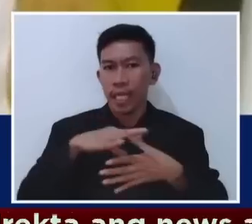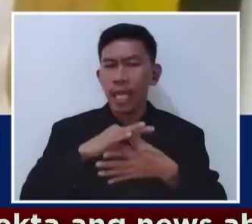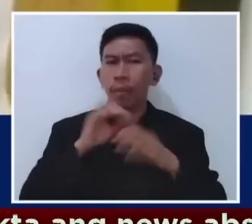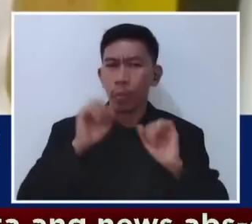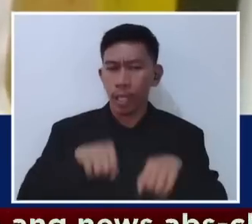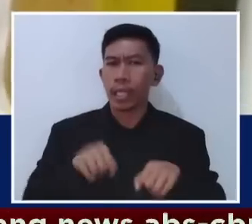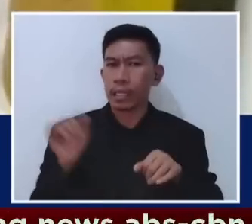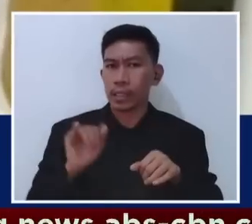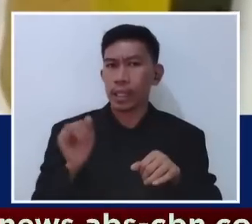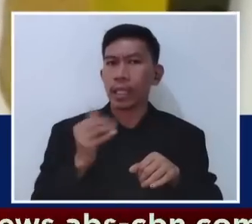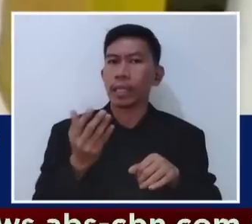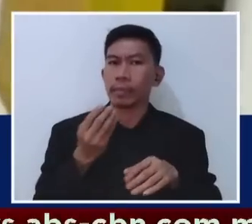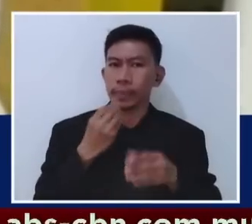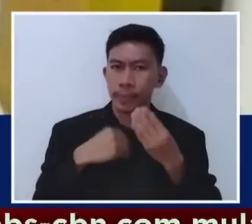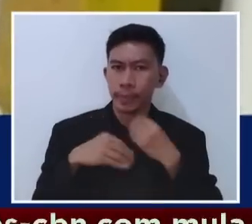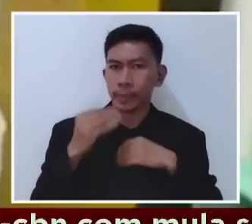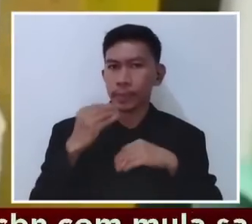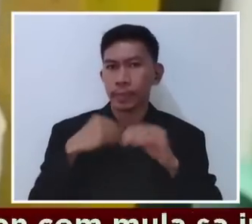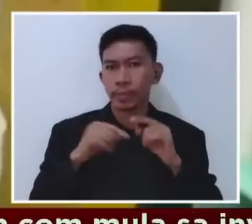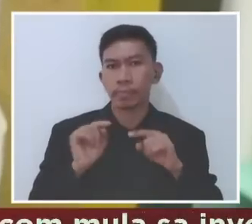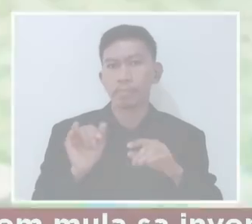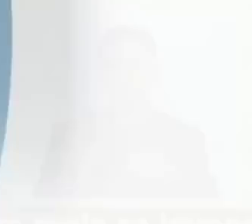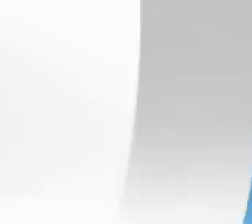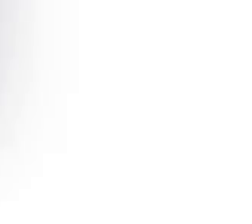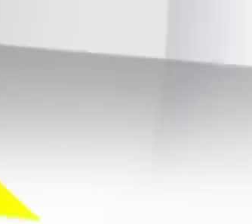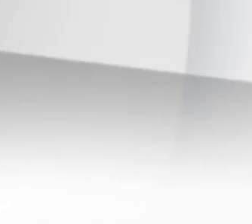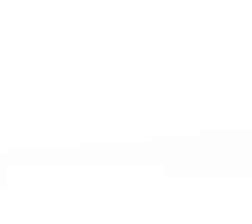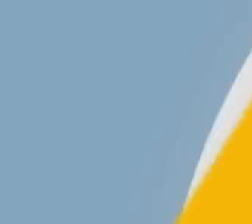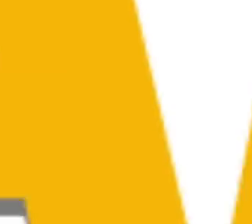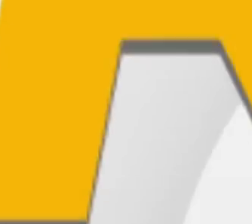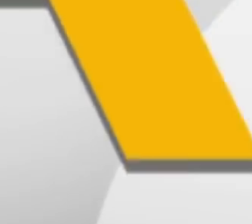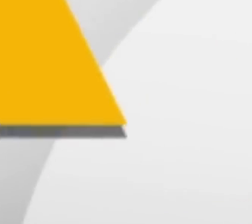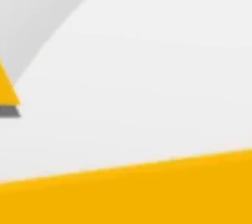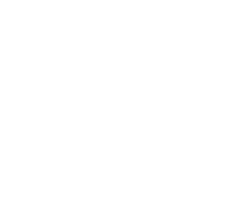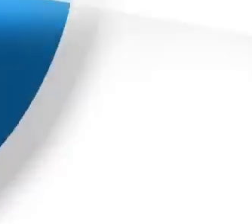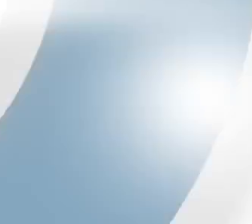Bosano, ABS-CBN News.